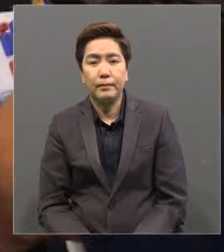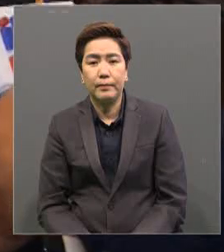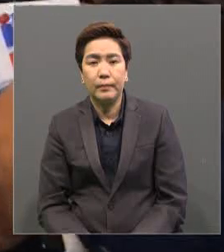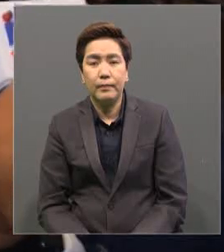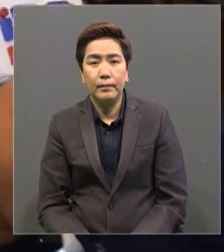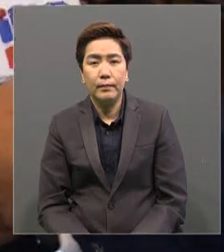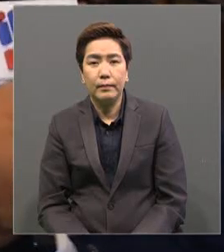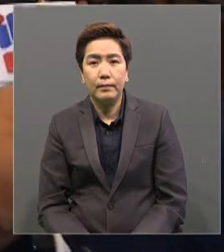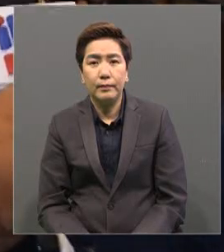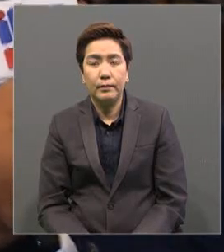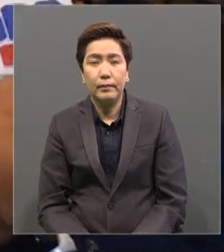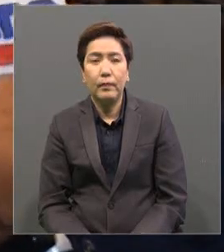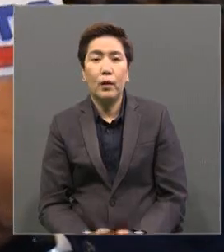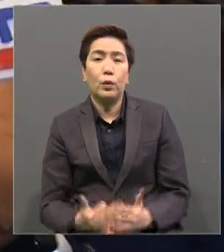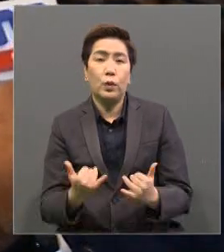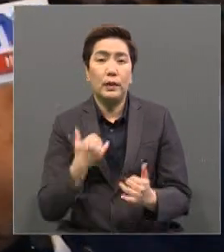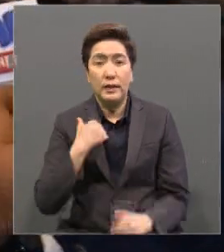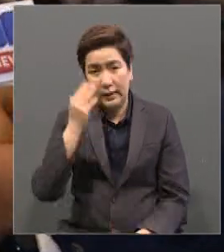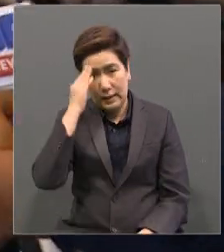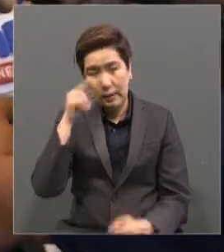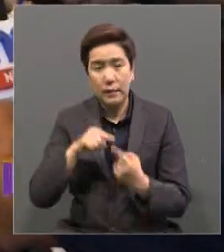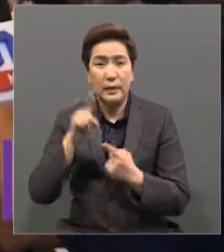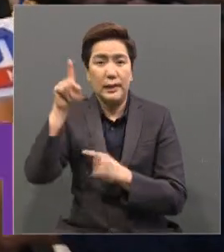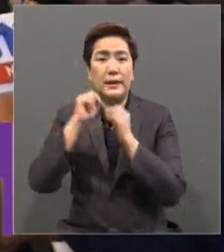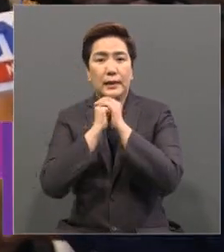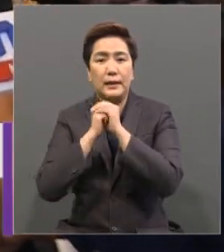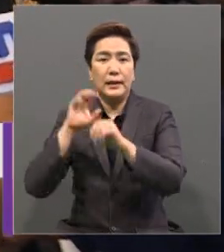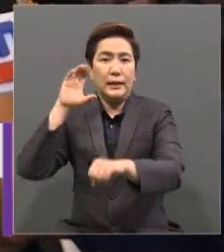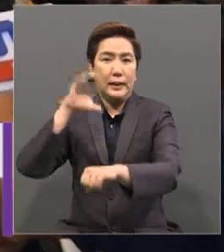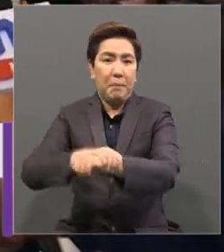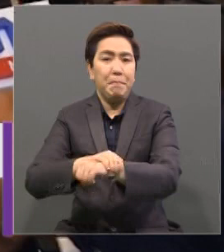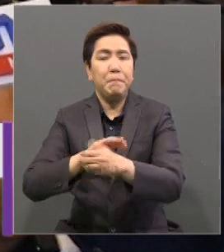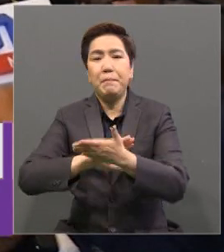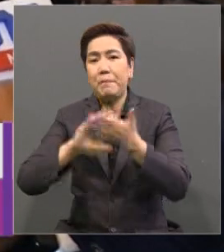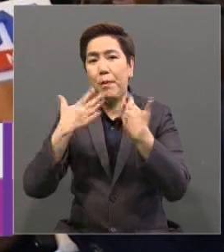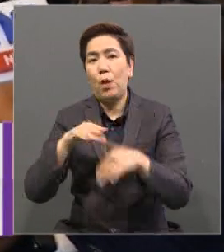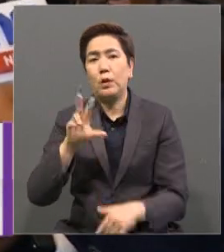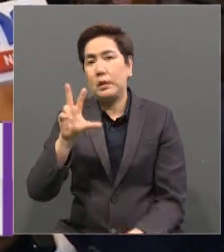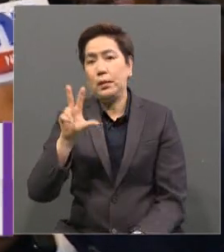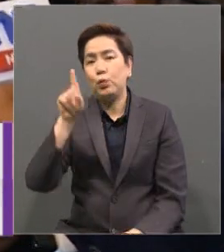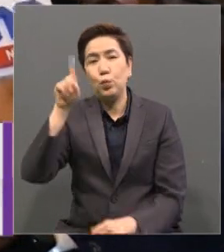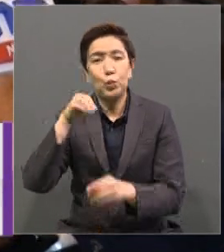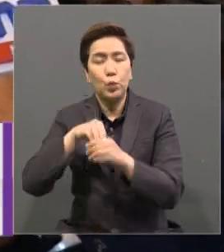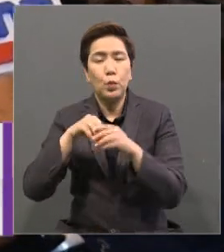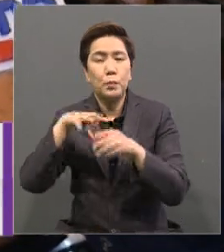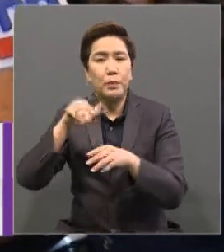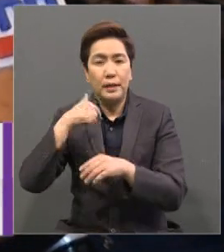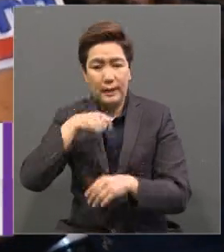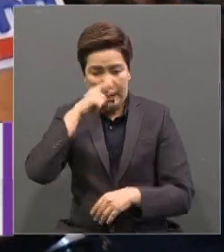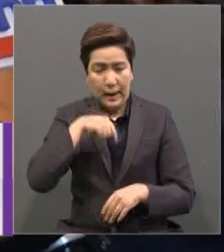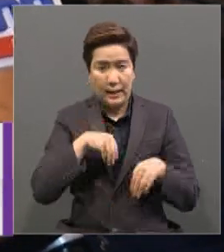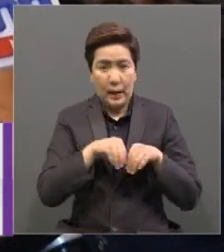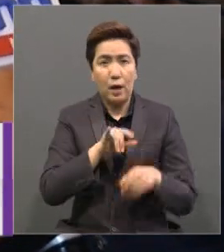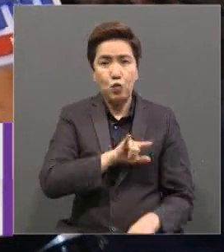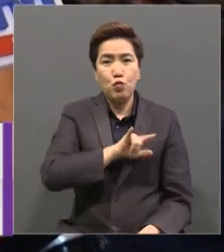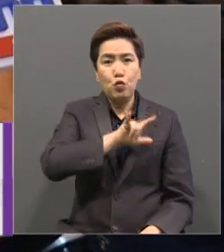ตัวหรือยังท่านตอนนี้ทราบว่าถูกทางการจีนควบคุมตัวอยู่ที่เมืองเหอเป่ยนะครับซึ่งตำรวจไทยก็ใกล้จะถึง